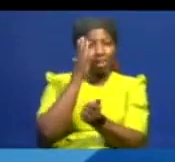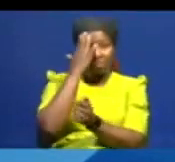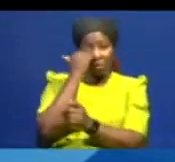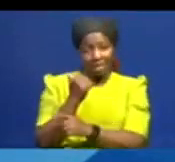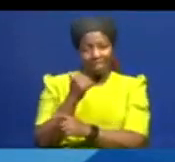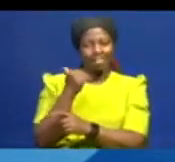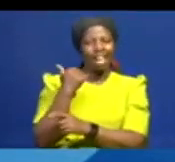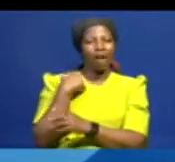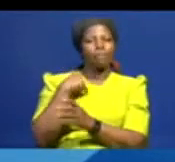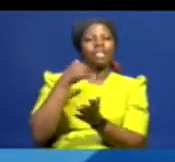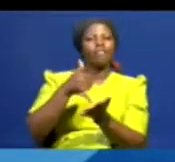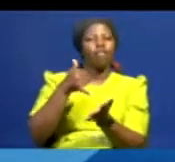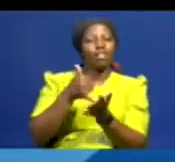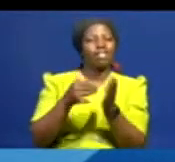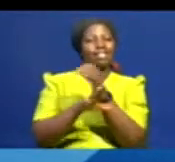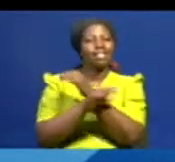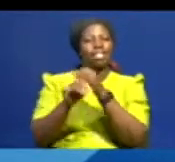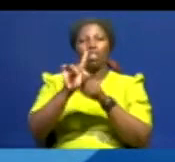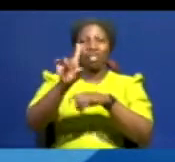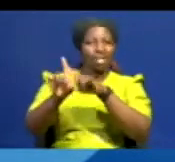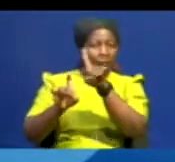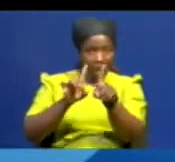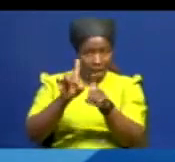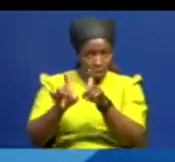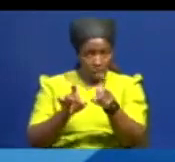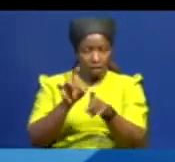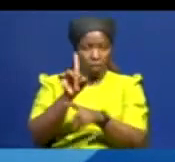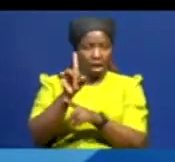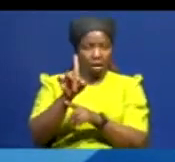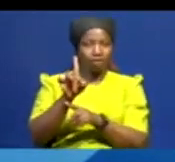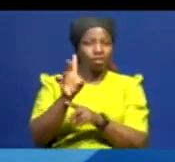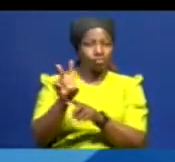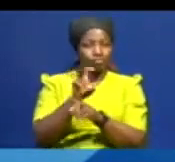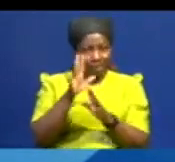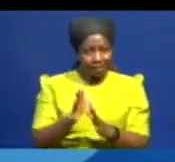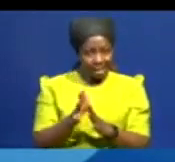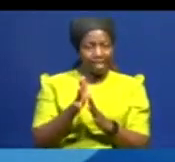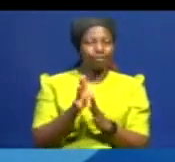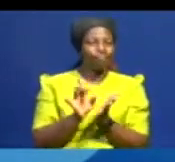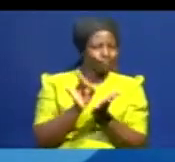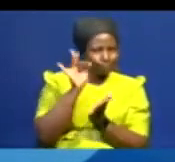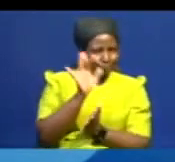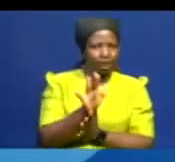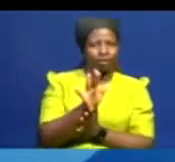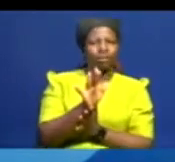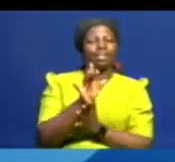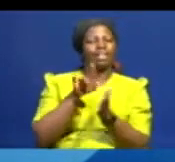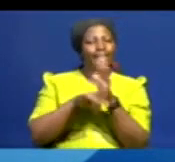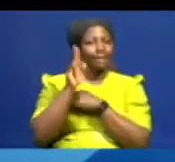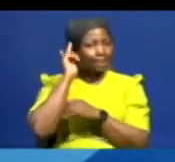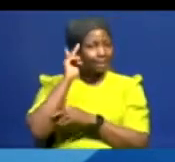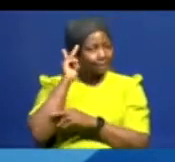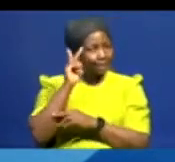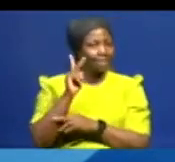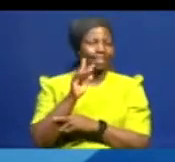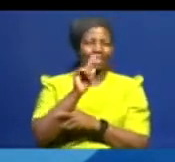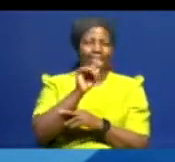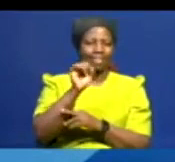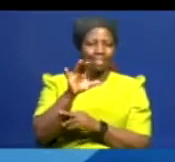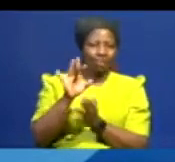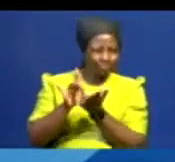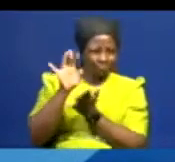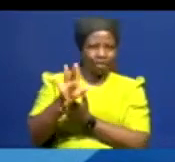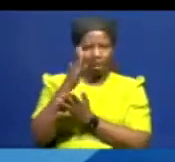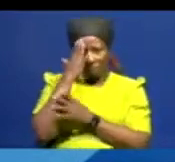Huku msimamizi wa kituo kimoja katika kaunti ya Kisii akisimamishwa kazi na tume ya kuajiri walimu TSC kutokana na udanganyifu wa